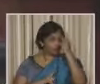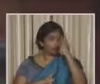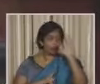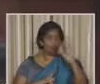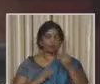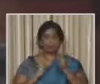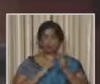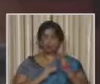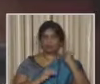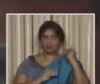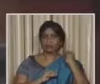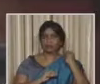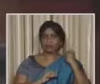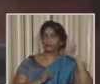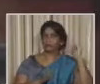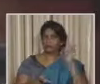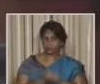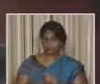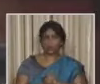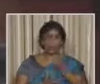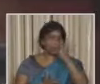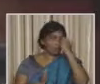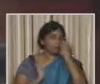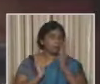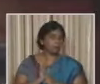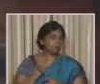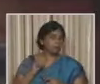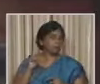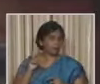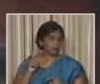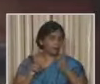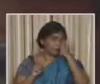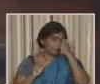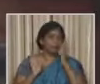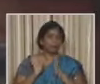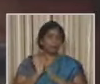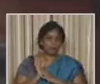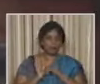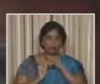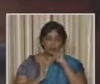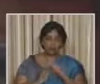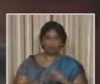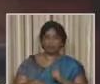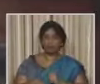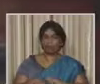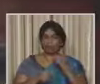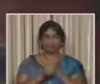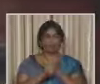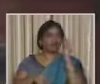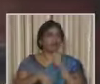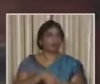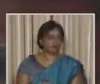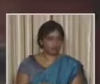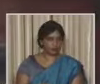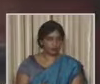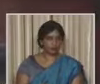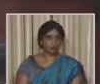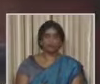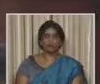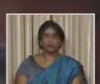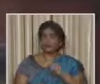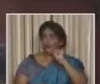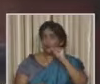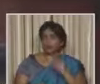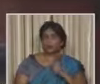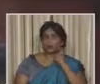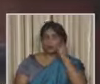இருந்து மாத்தலைக்கு வருகின்றார். மாத்தலையில் அவர் தற்செயலாக கைது செய்யப்படுகின்றார். எந்த விதத்திலும் உளவுத்துறை தகவலாலோ